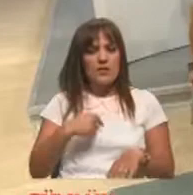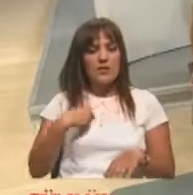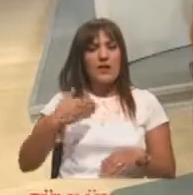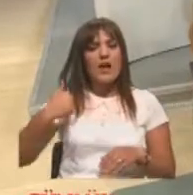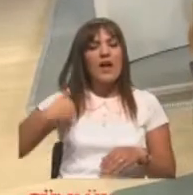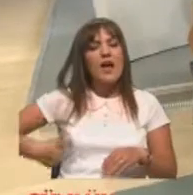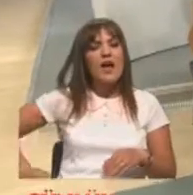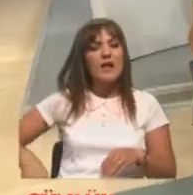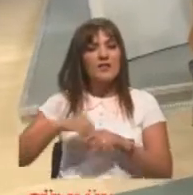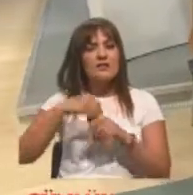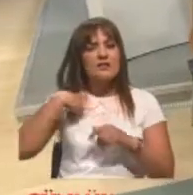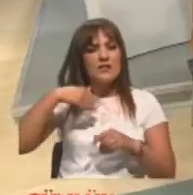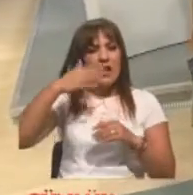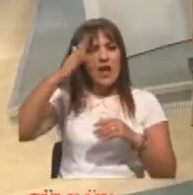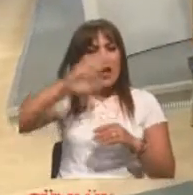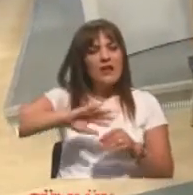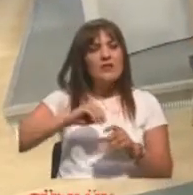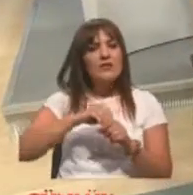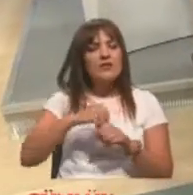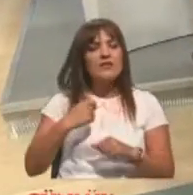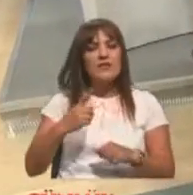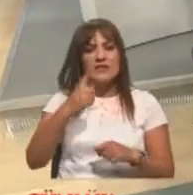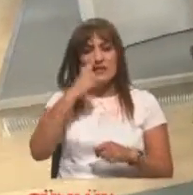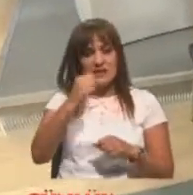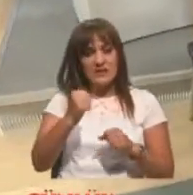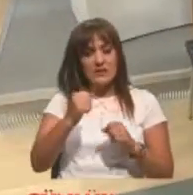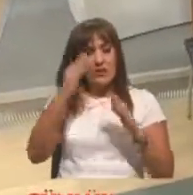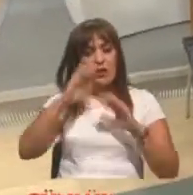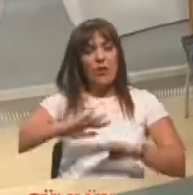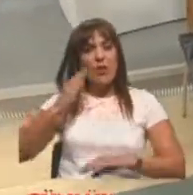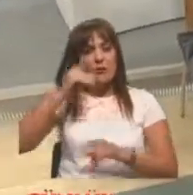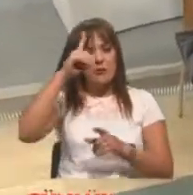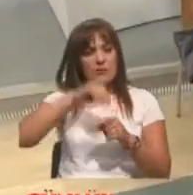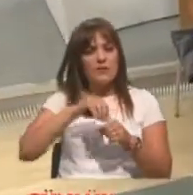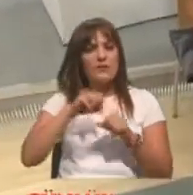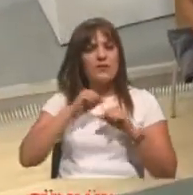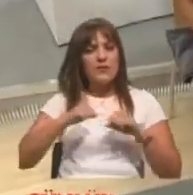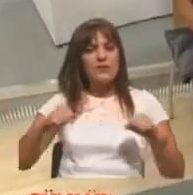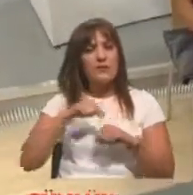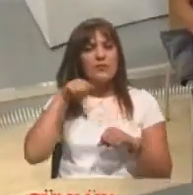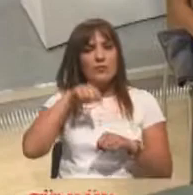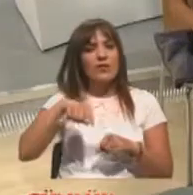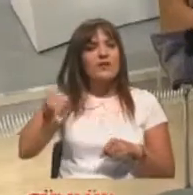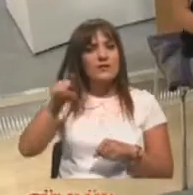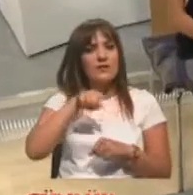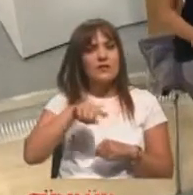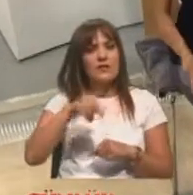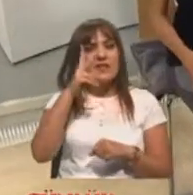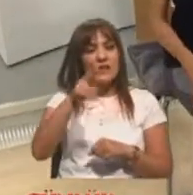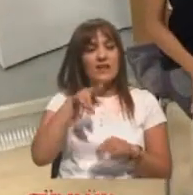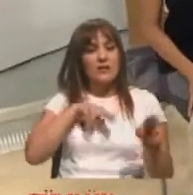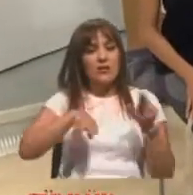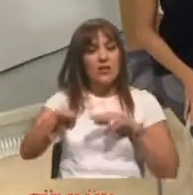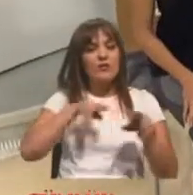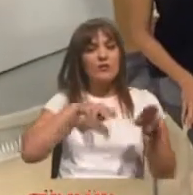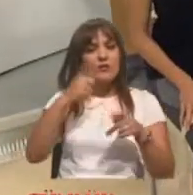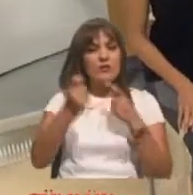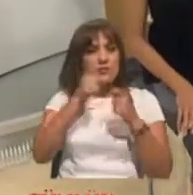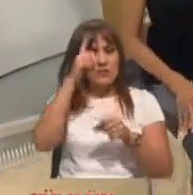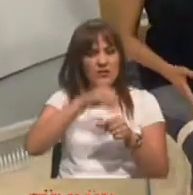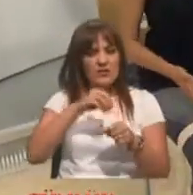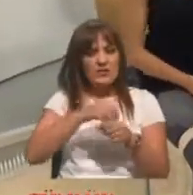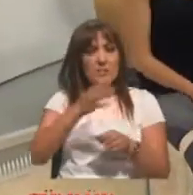Dış kalçanın aktif hale geldiğini hisset, it ve bırak. Bunlar sana İki yönlü çalışmak için